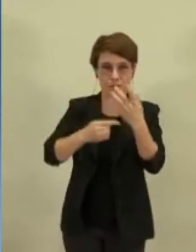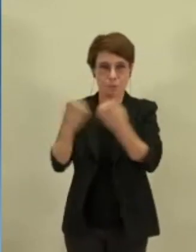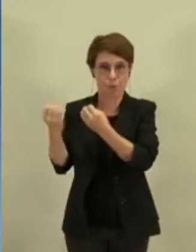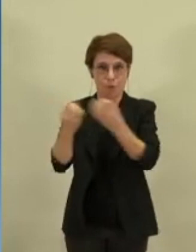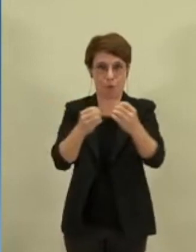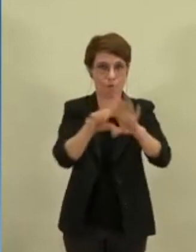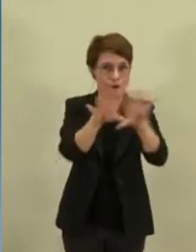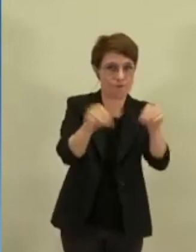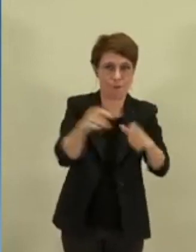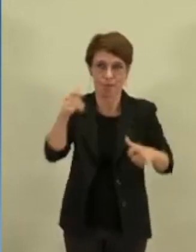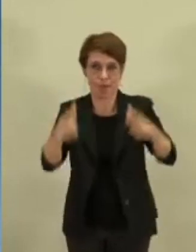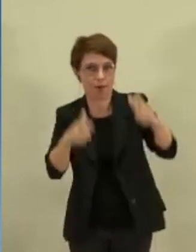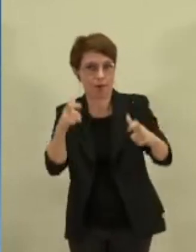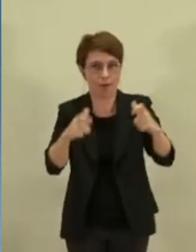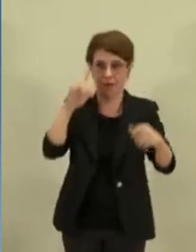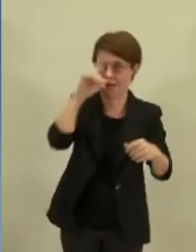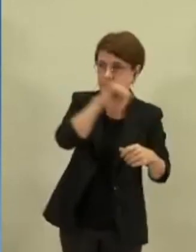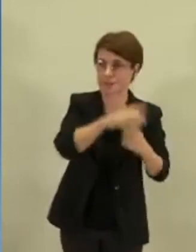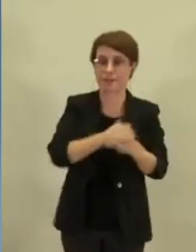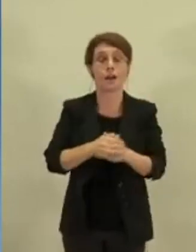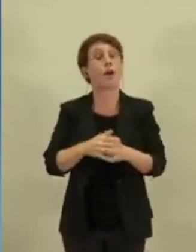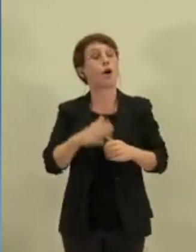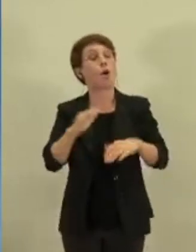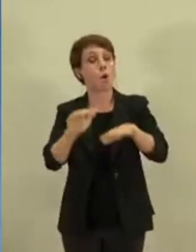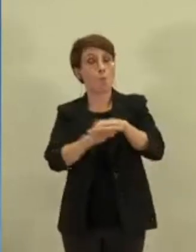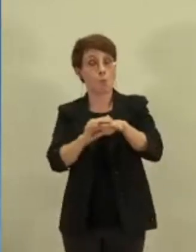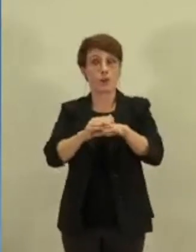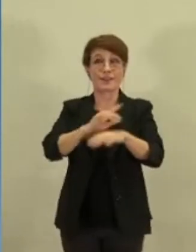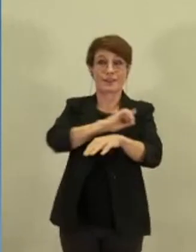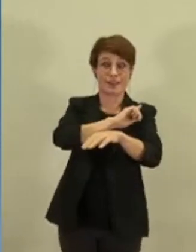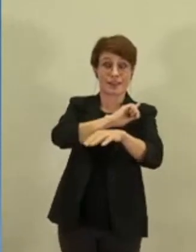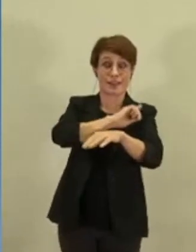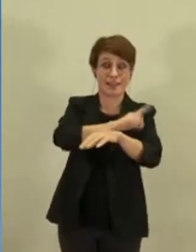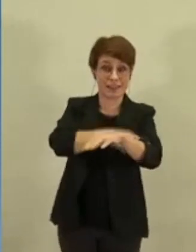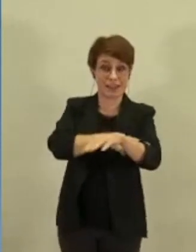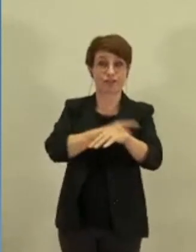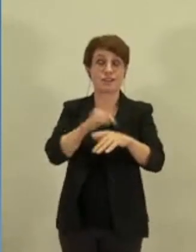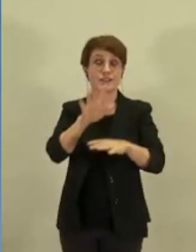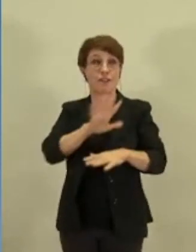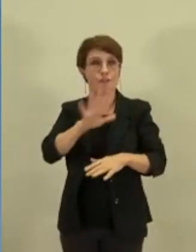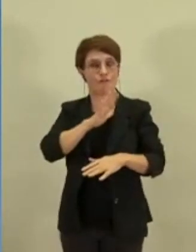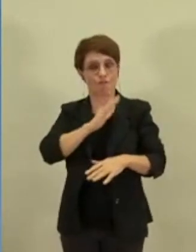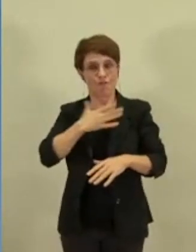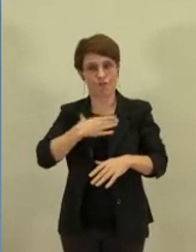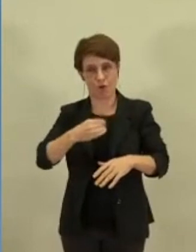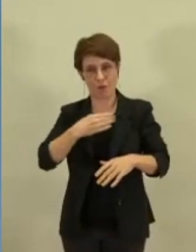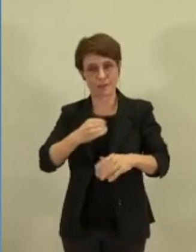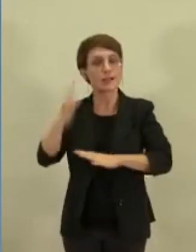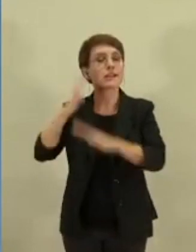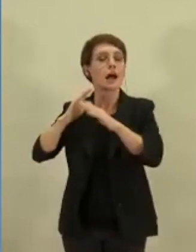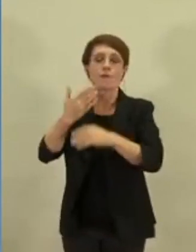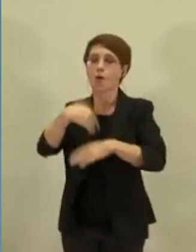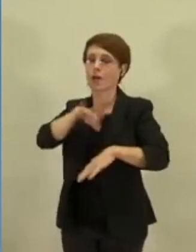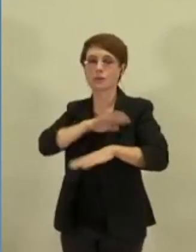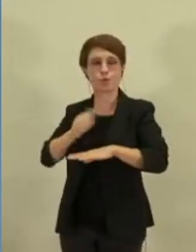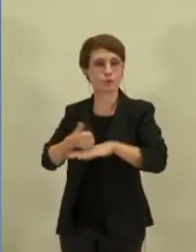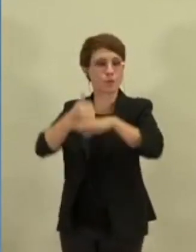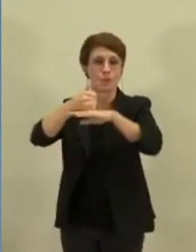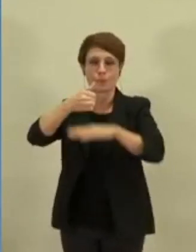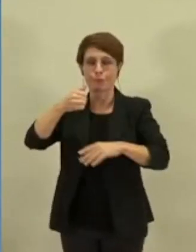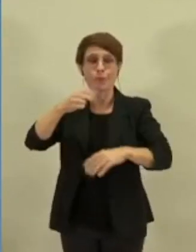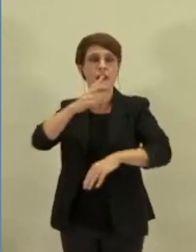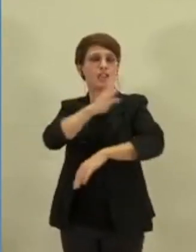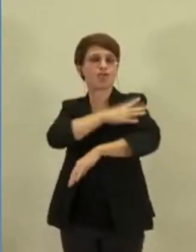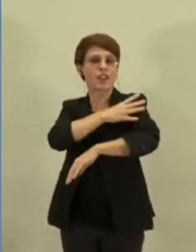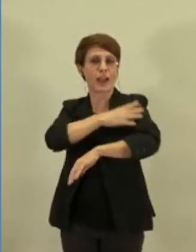La politique énergétique de la France, voulue et conduite par le général de Gaulle dans la durée, reposait sur le nucléaire civil dont